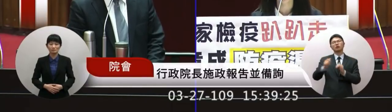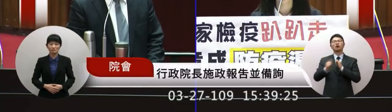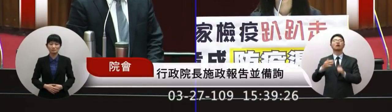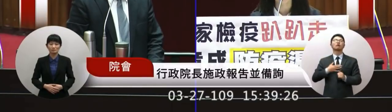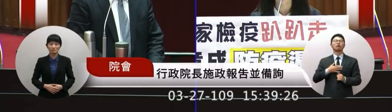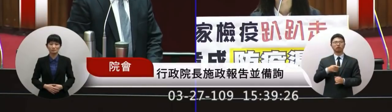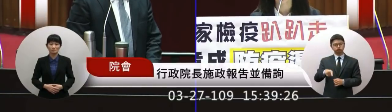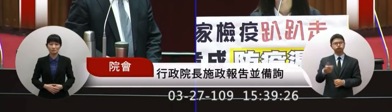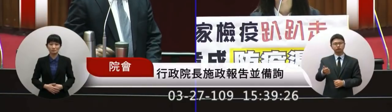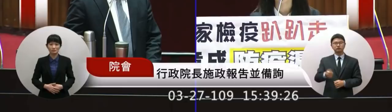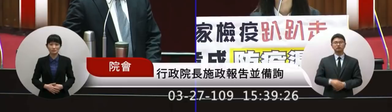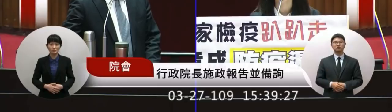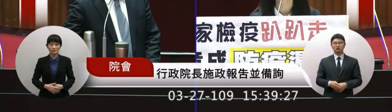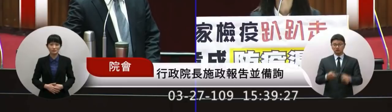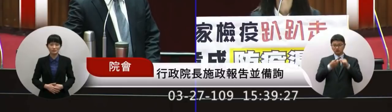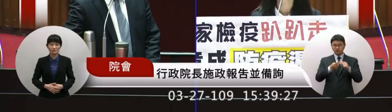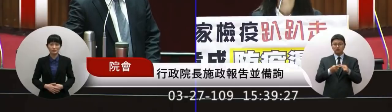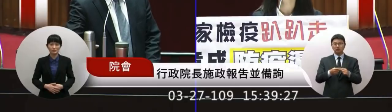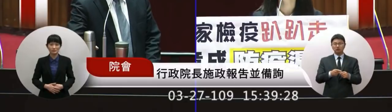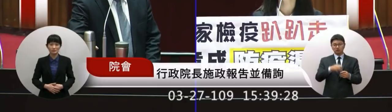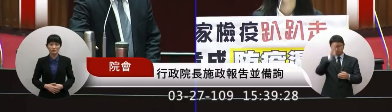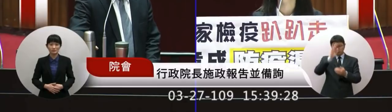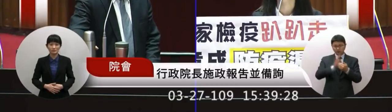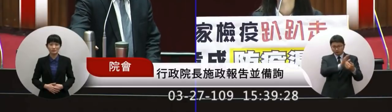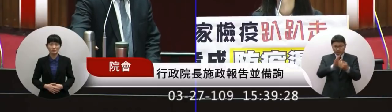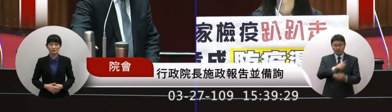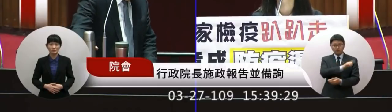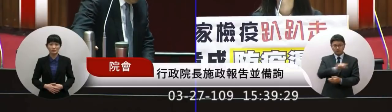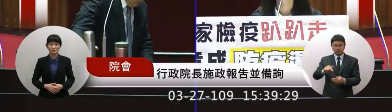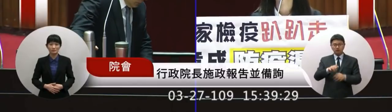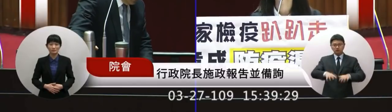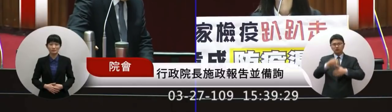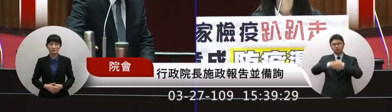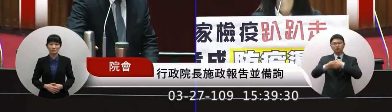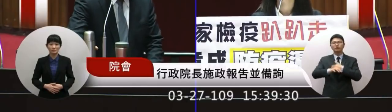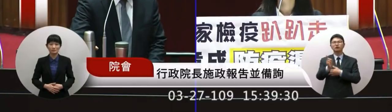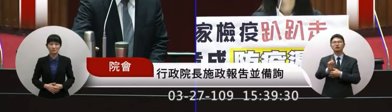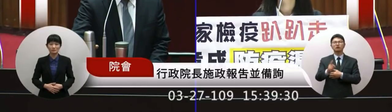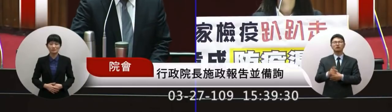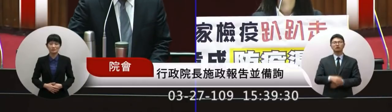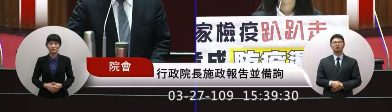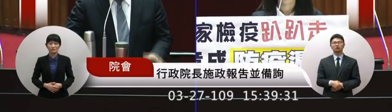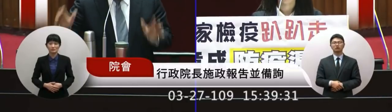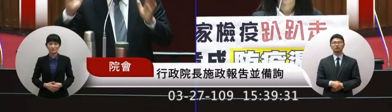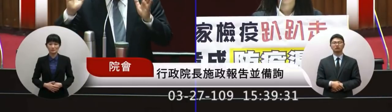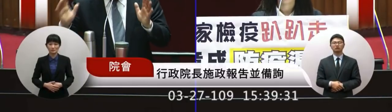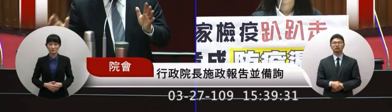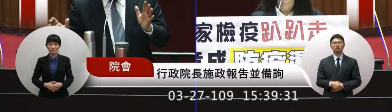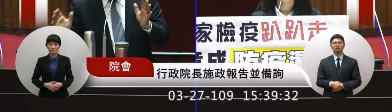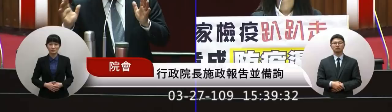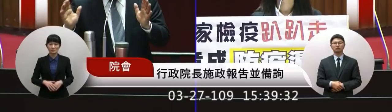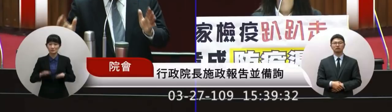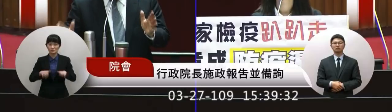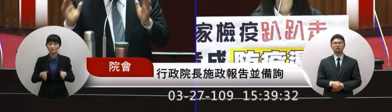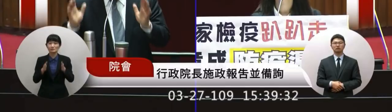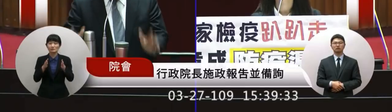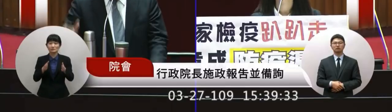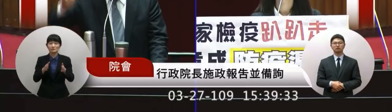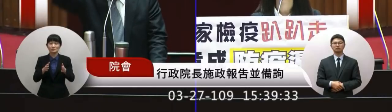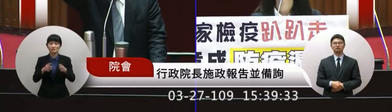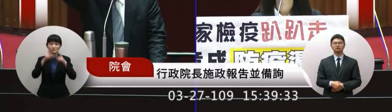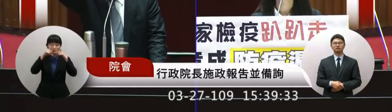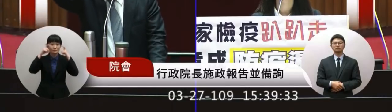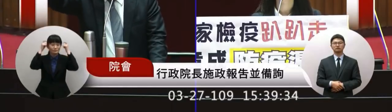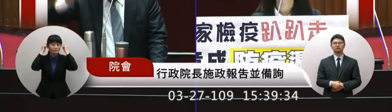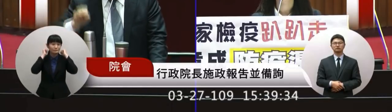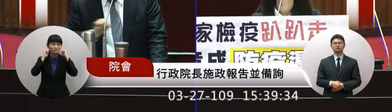那另外一个就是说防疫物资的部分，目前我们最缺的是什么？ 我们对于整个口